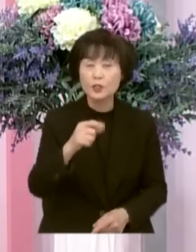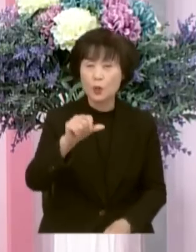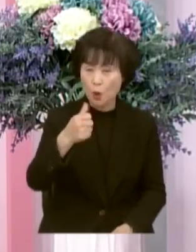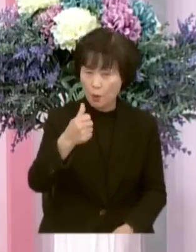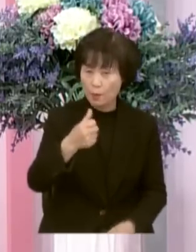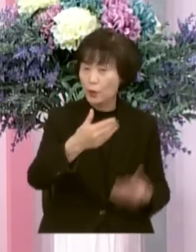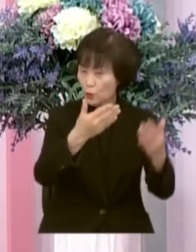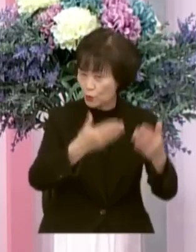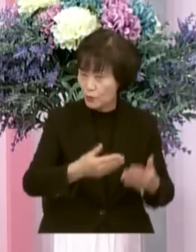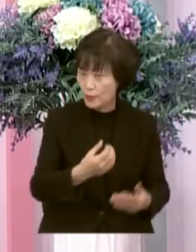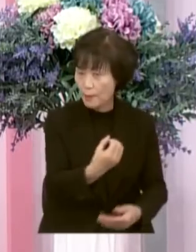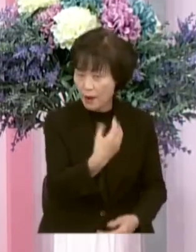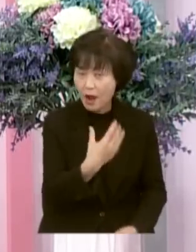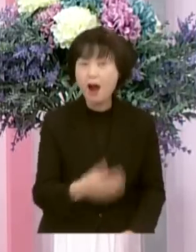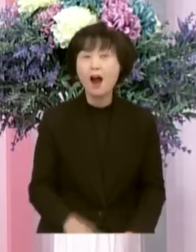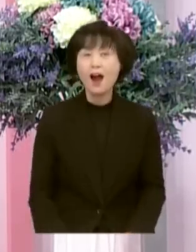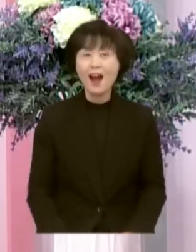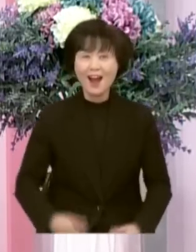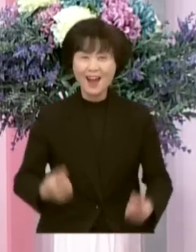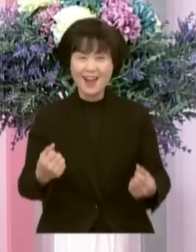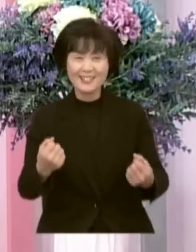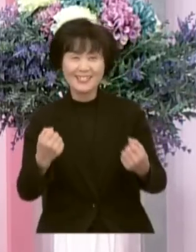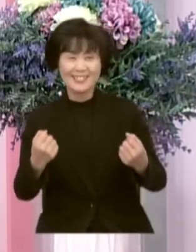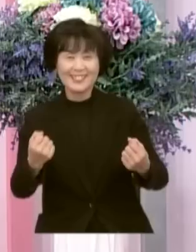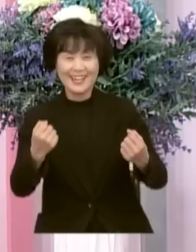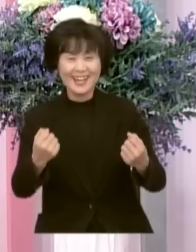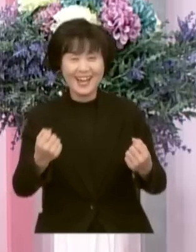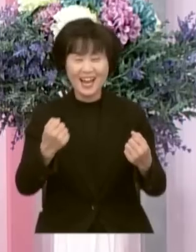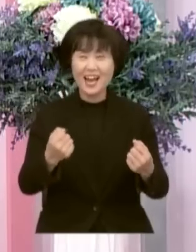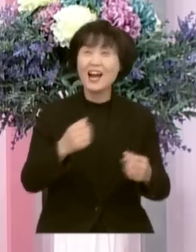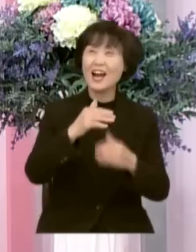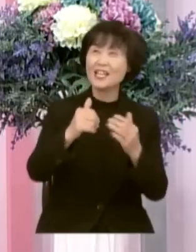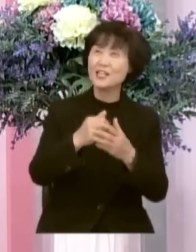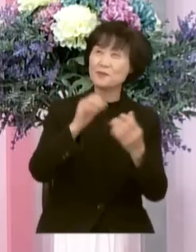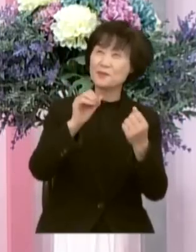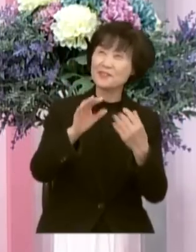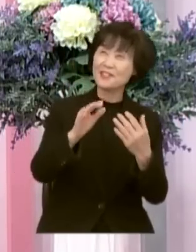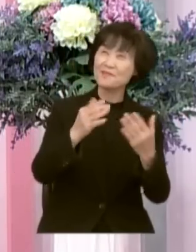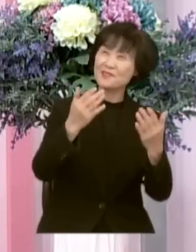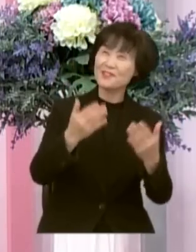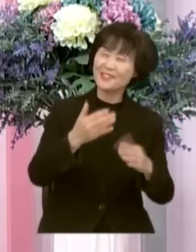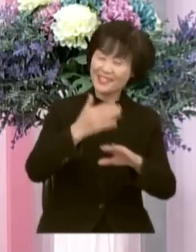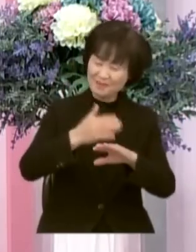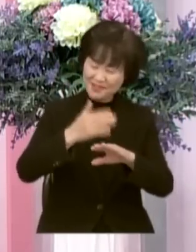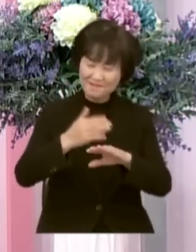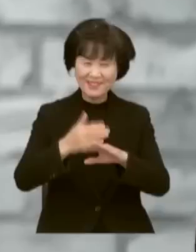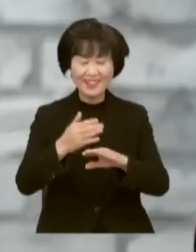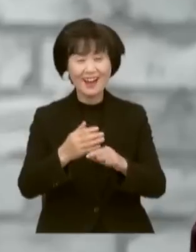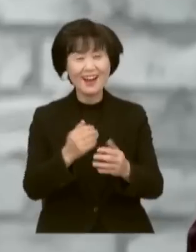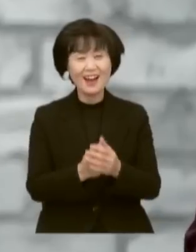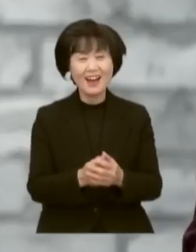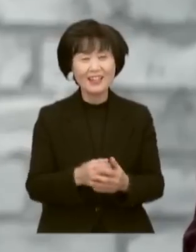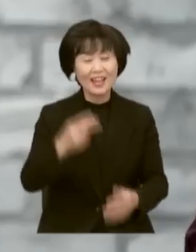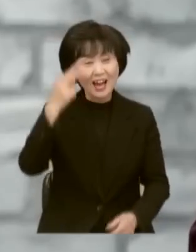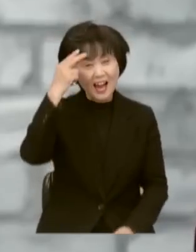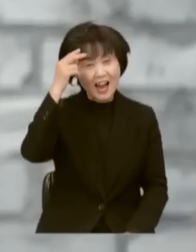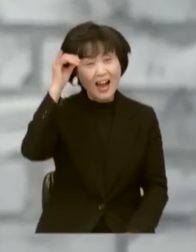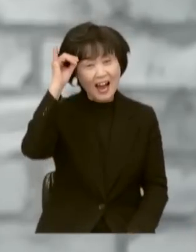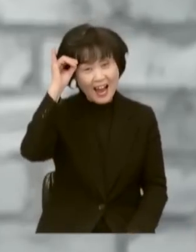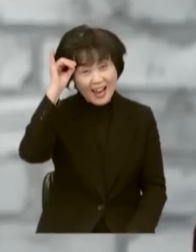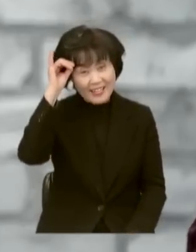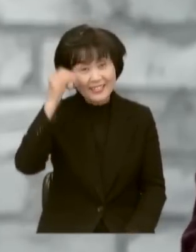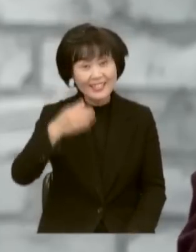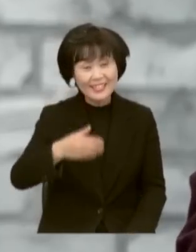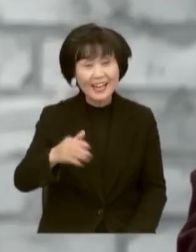거예요. 아싸! 이거 응답 맞아요 아니에요? 그죠? 완전 응답이잖아요. 그래갖고 하나님 감사해요. 예? 그래서 IT 간다고 세상에